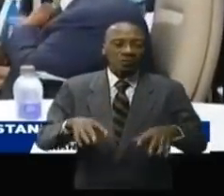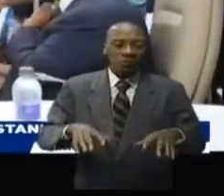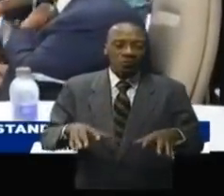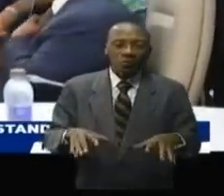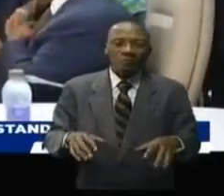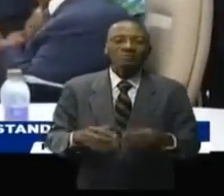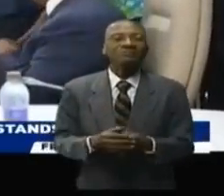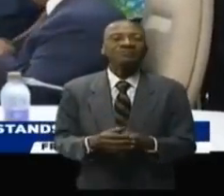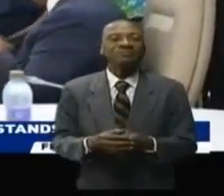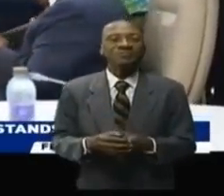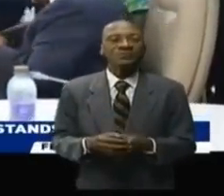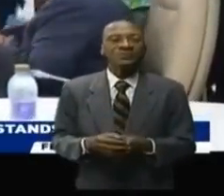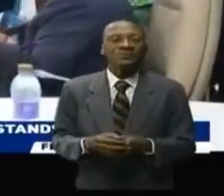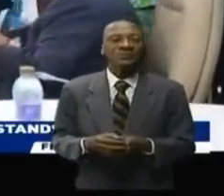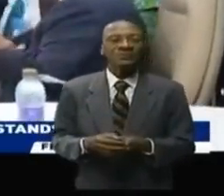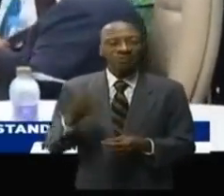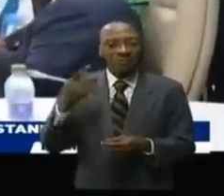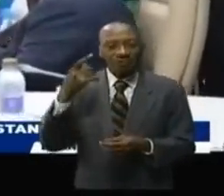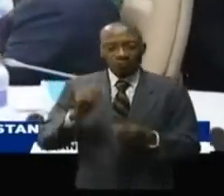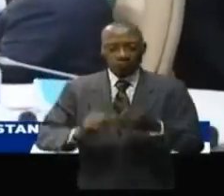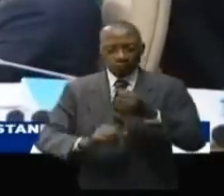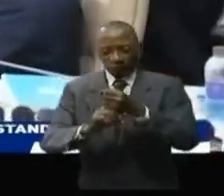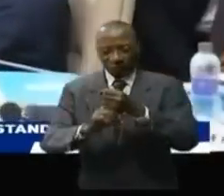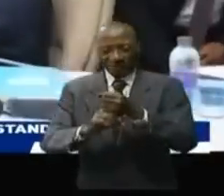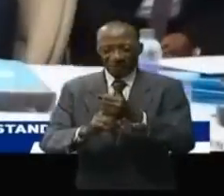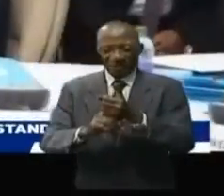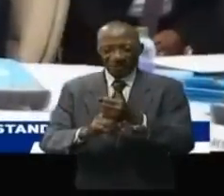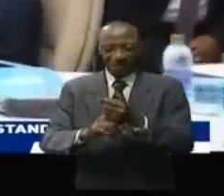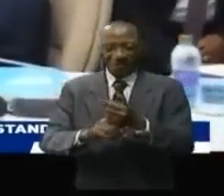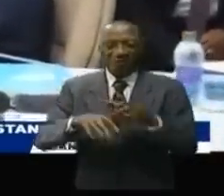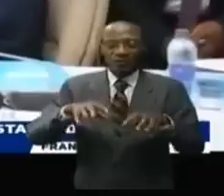est causée par le Rwanda sous les labels de